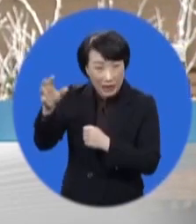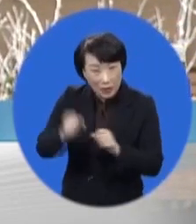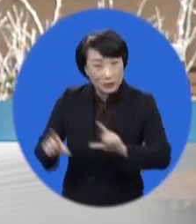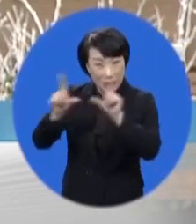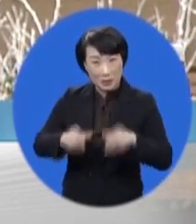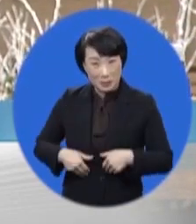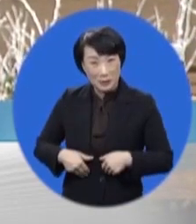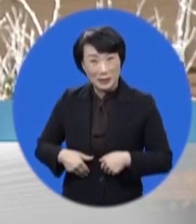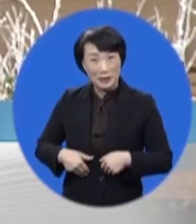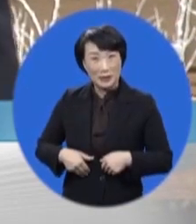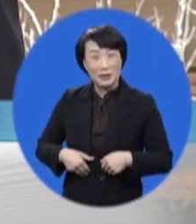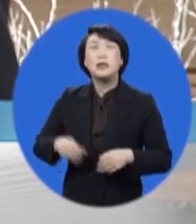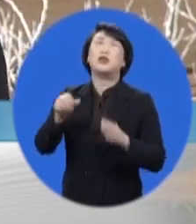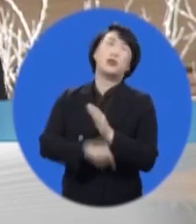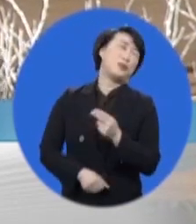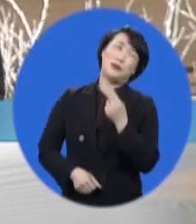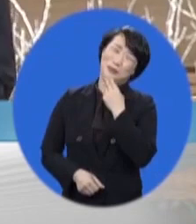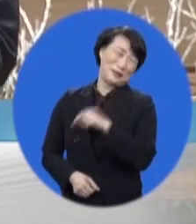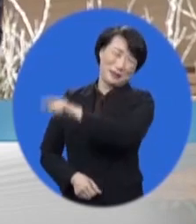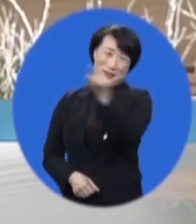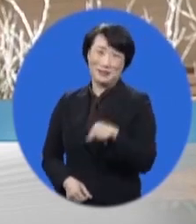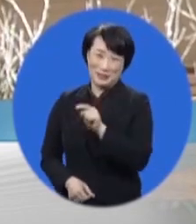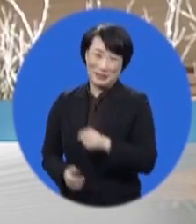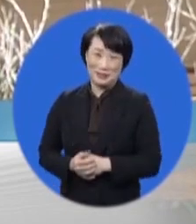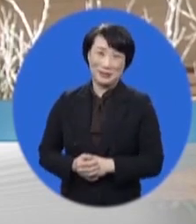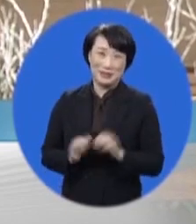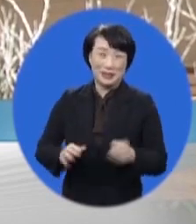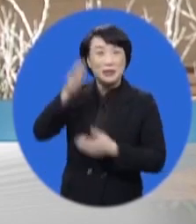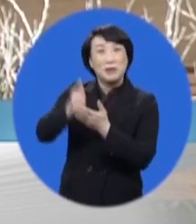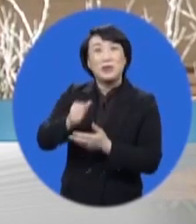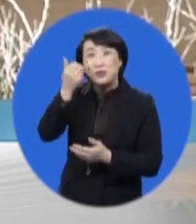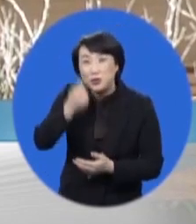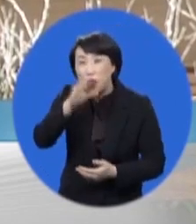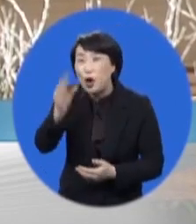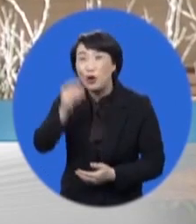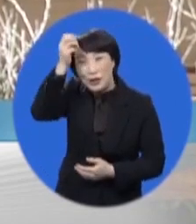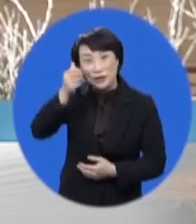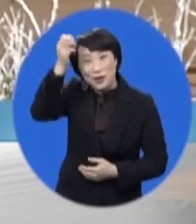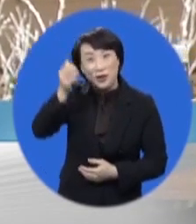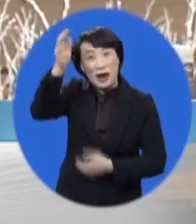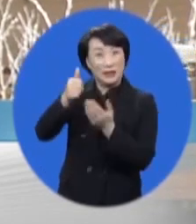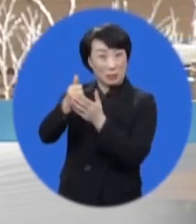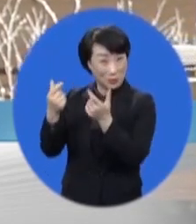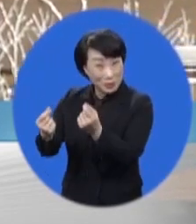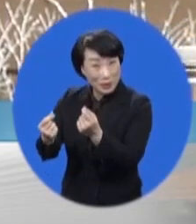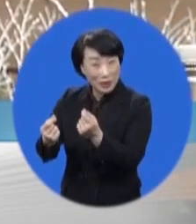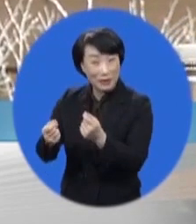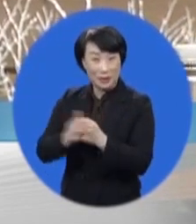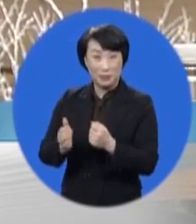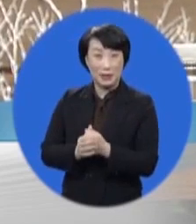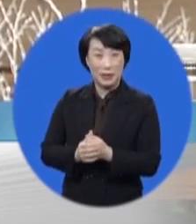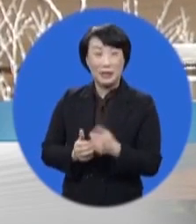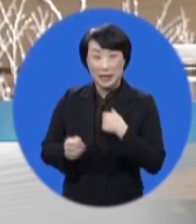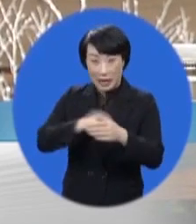진리로. 실패자가 아니지. 성령은 거룩한 영이요 하나님이시기 때문에